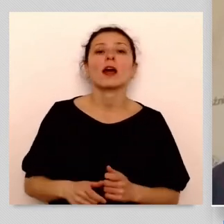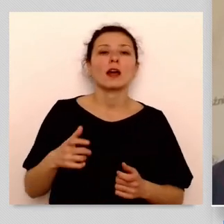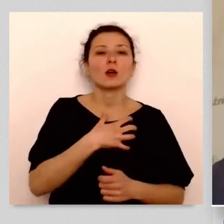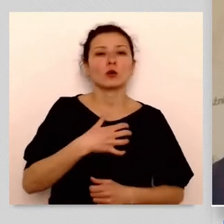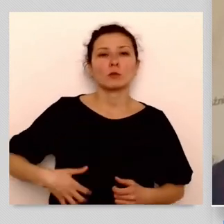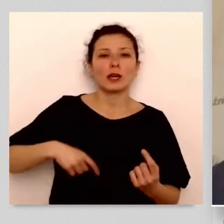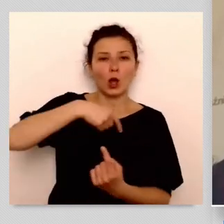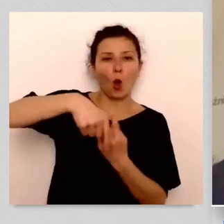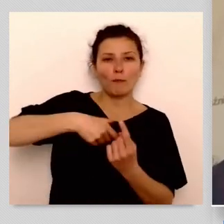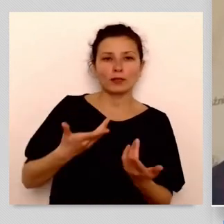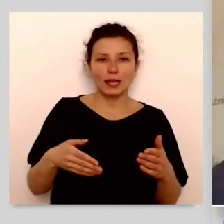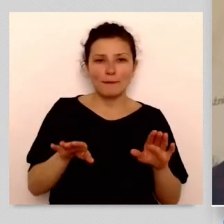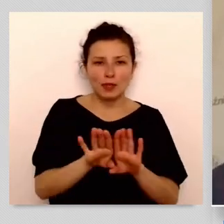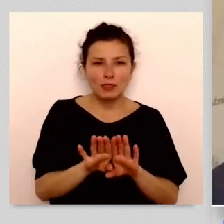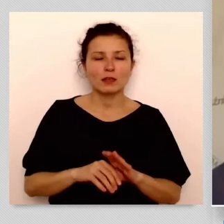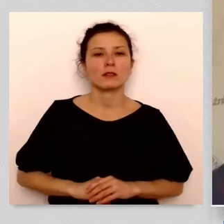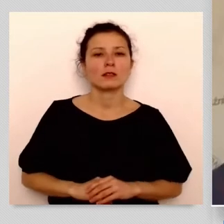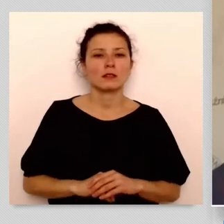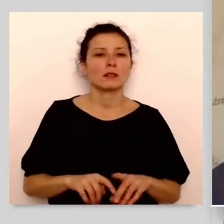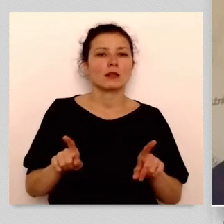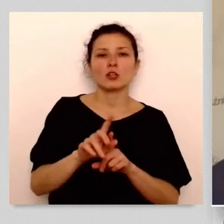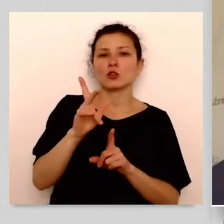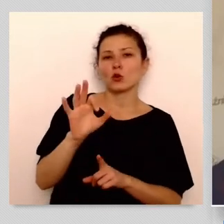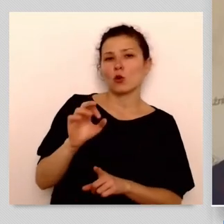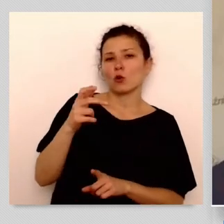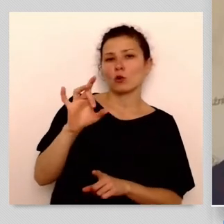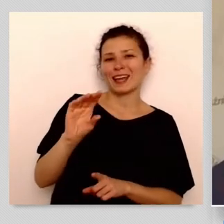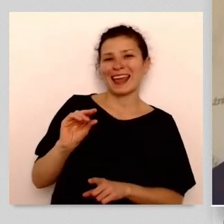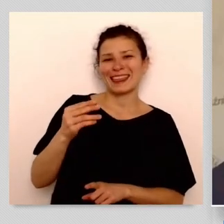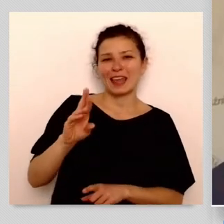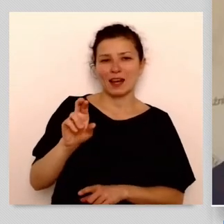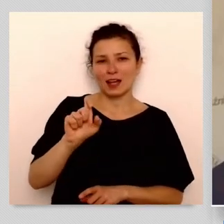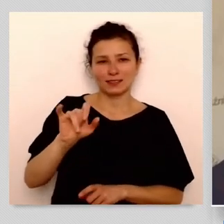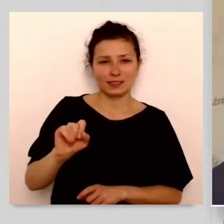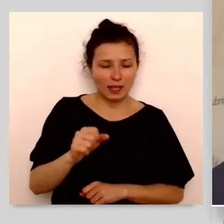zamkniętym, o właśnie kogeneracji, o tym, że